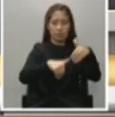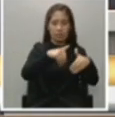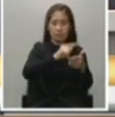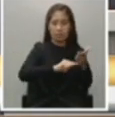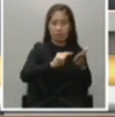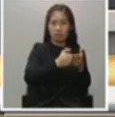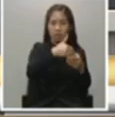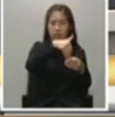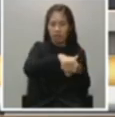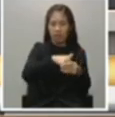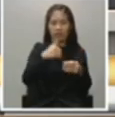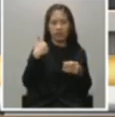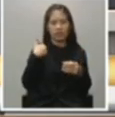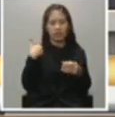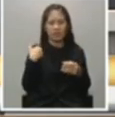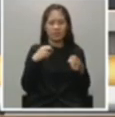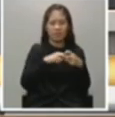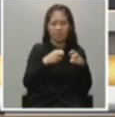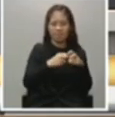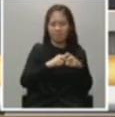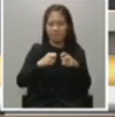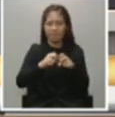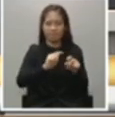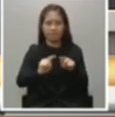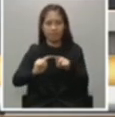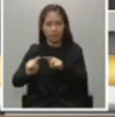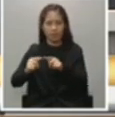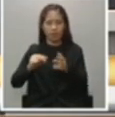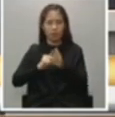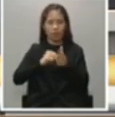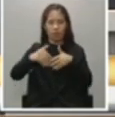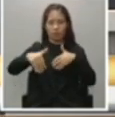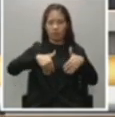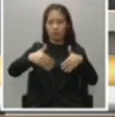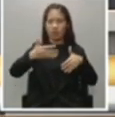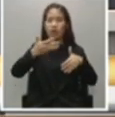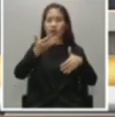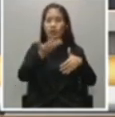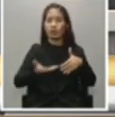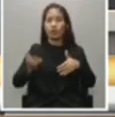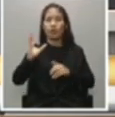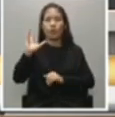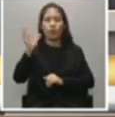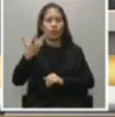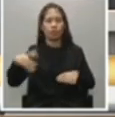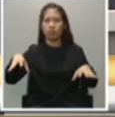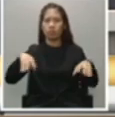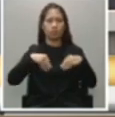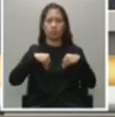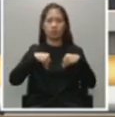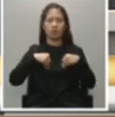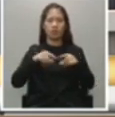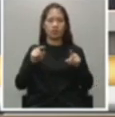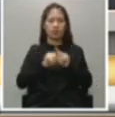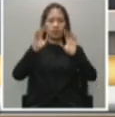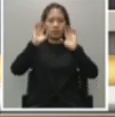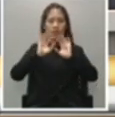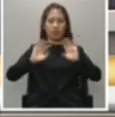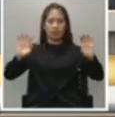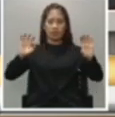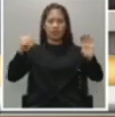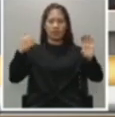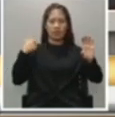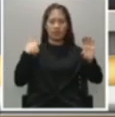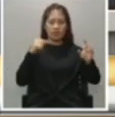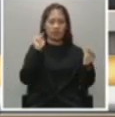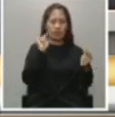ข้อครหามากมายจึงไม่เป็นที่ยอมรับของประชาคมโลกค่ะเป็นรัฐบาลที่มีปมด้อย